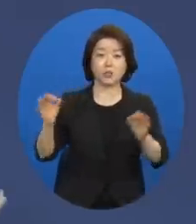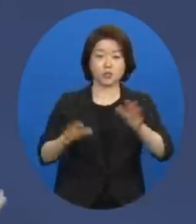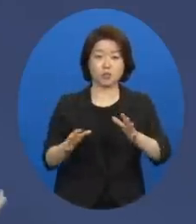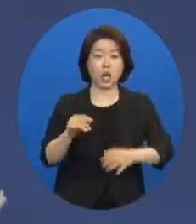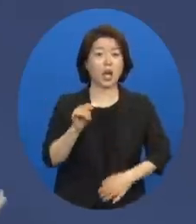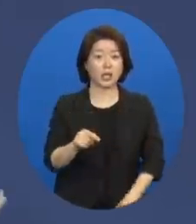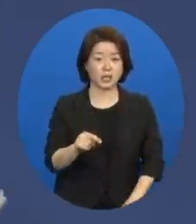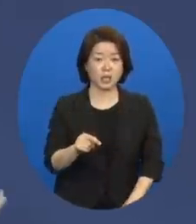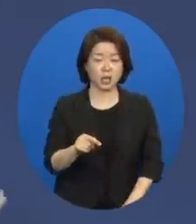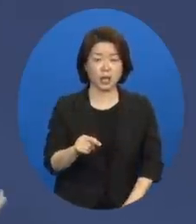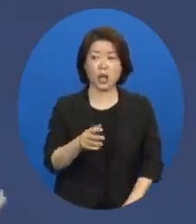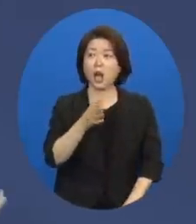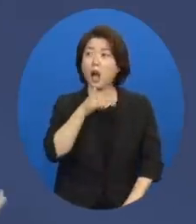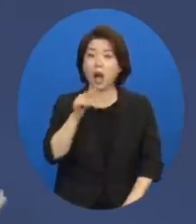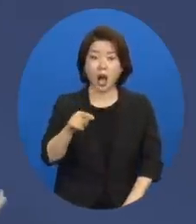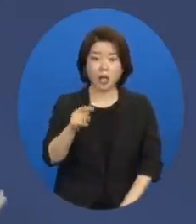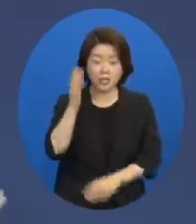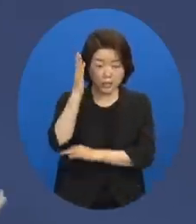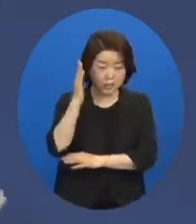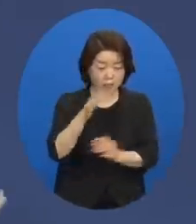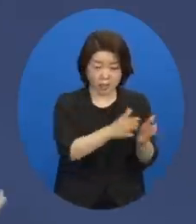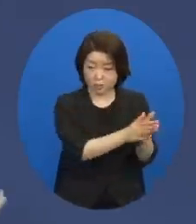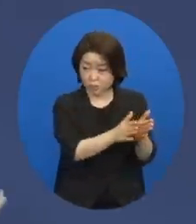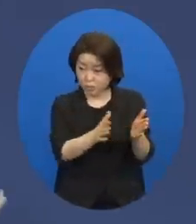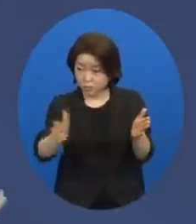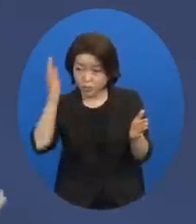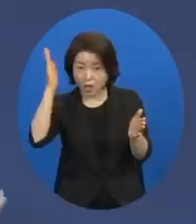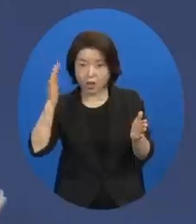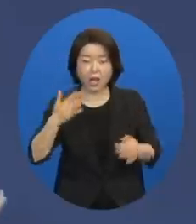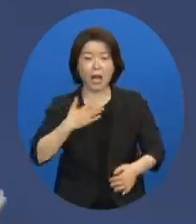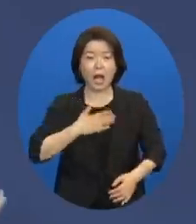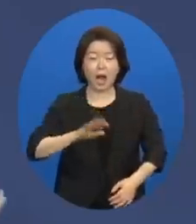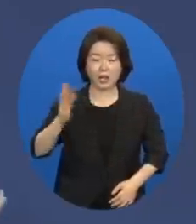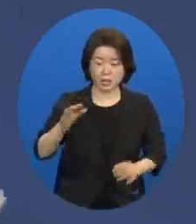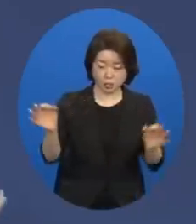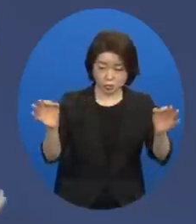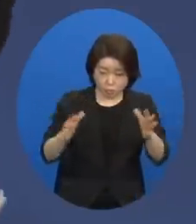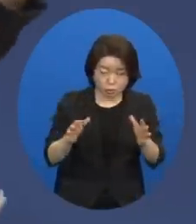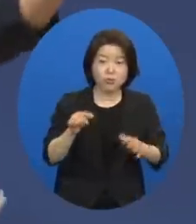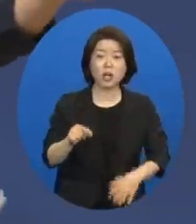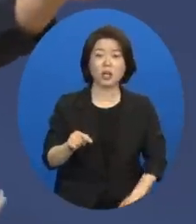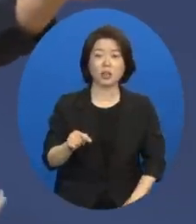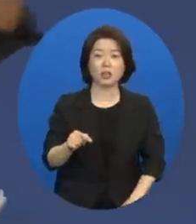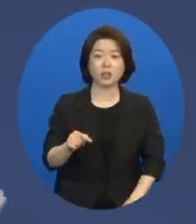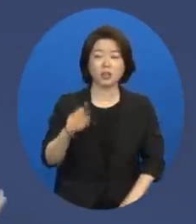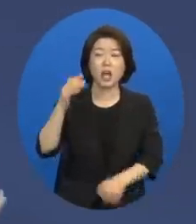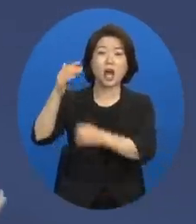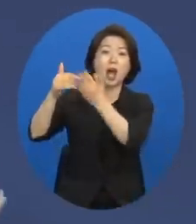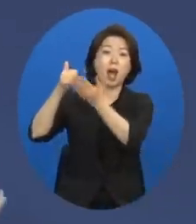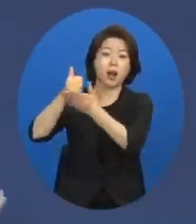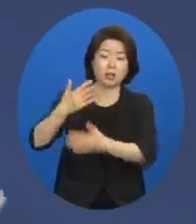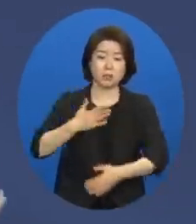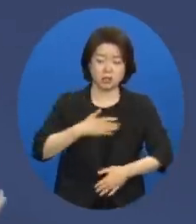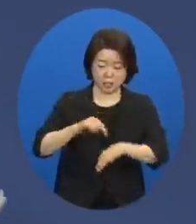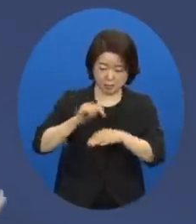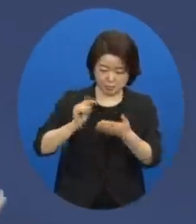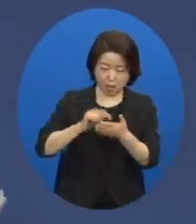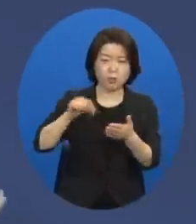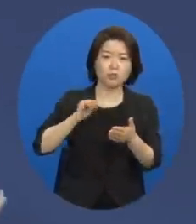그게 아 이런 얘기야 이 스토리야? 라고 하는 걸 알게 되던 순간 하나님이 제 마음